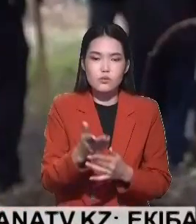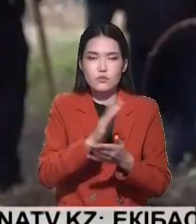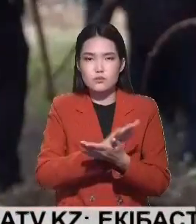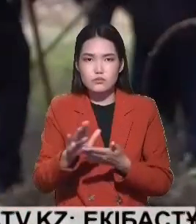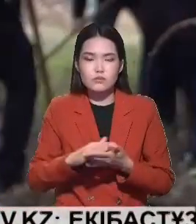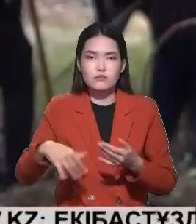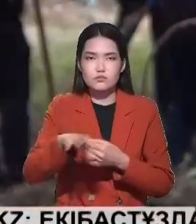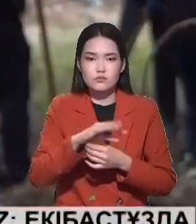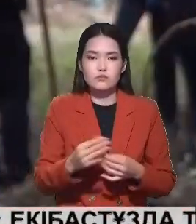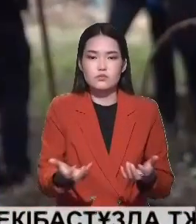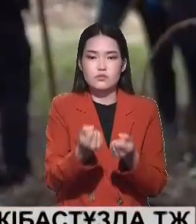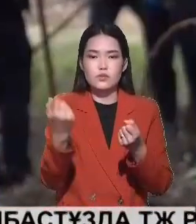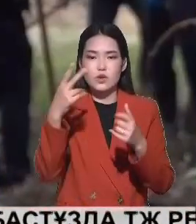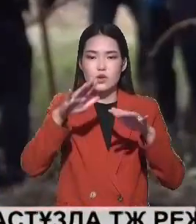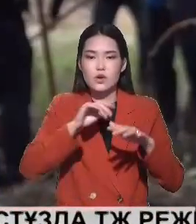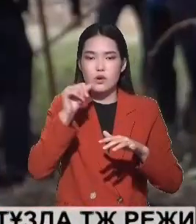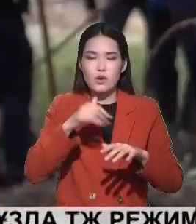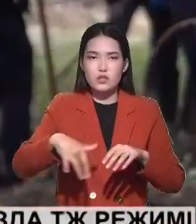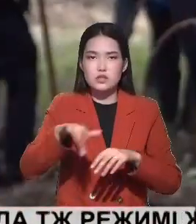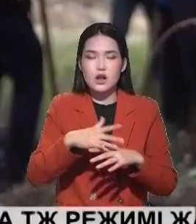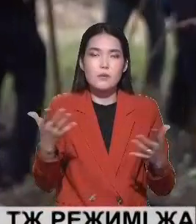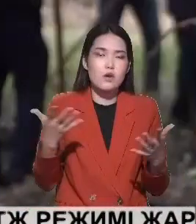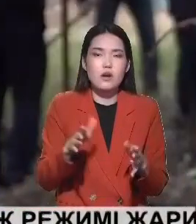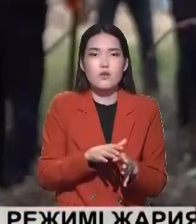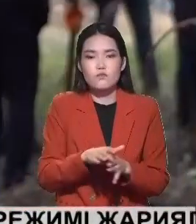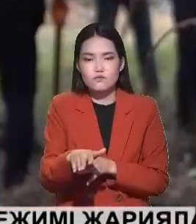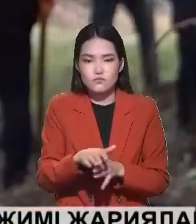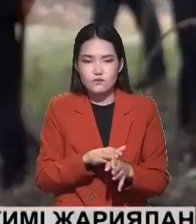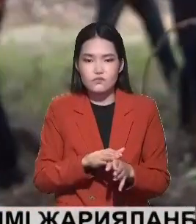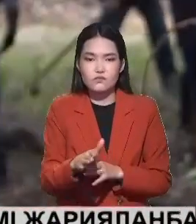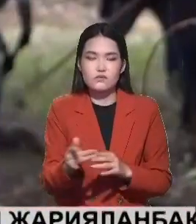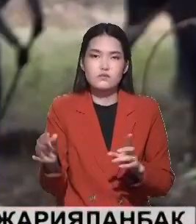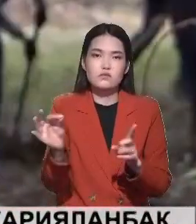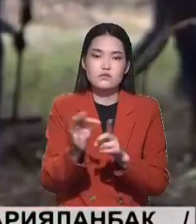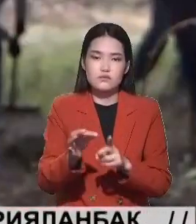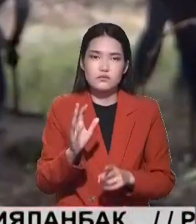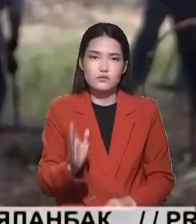Қостанай қаласына өздерінің қандай да болса бір өзінің көмегін тигізуге тырысады.